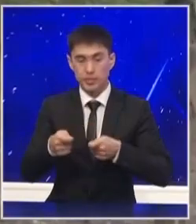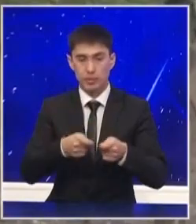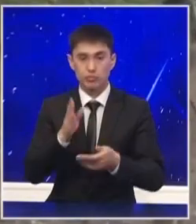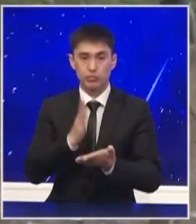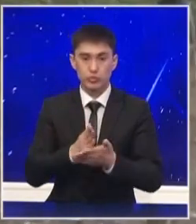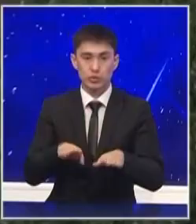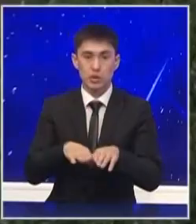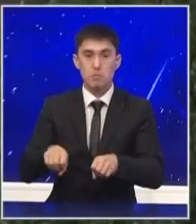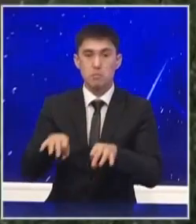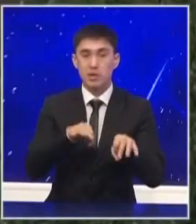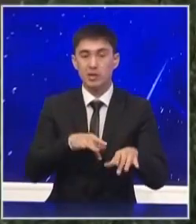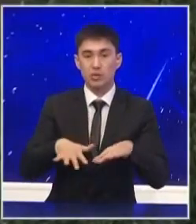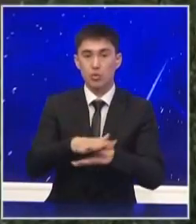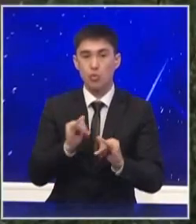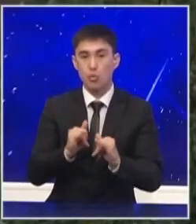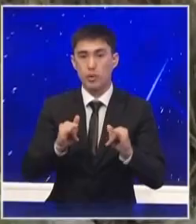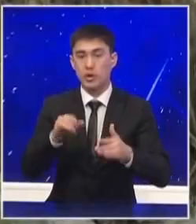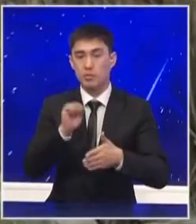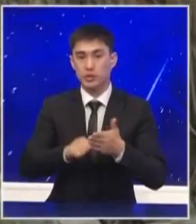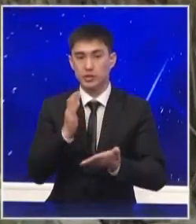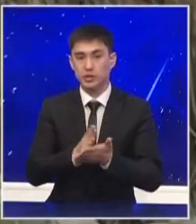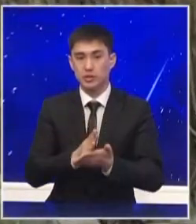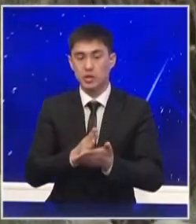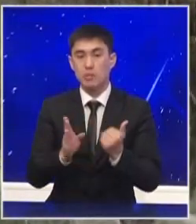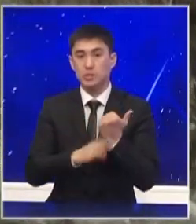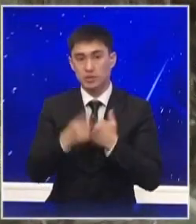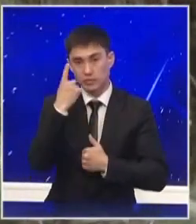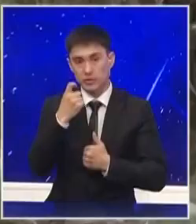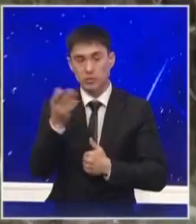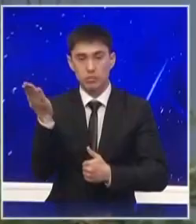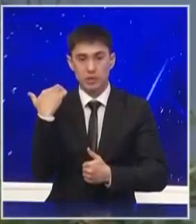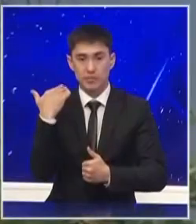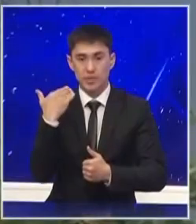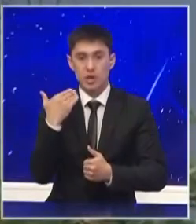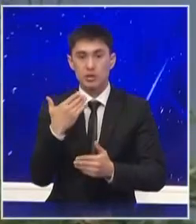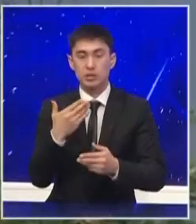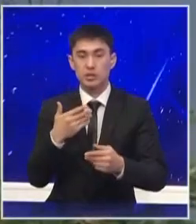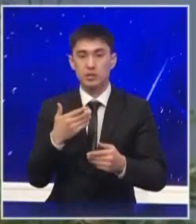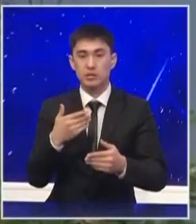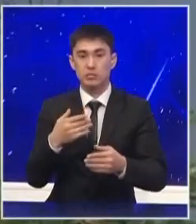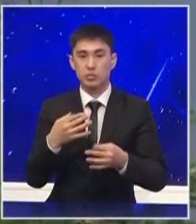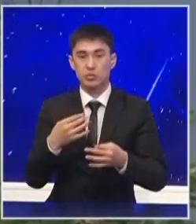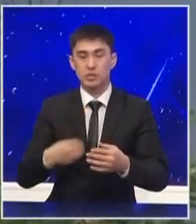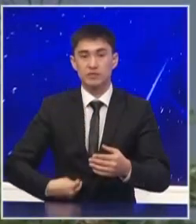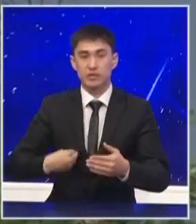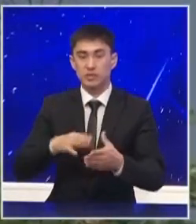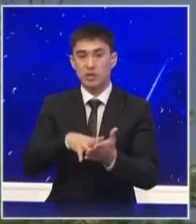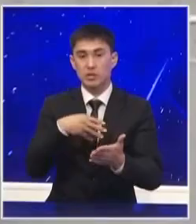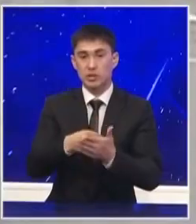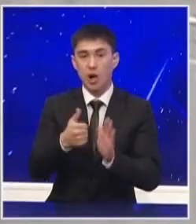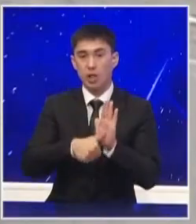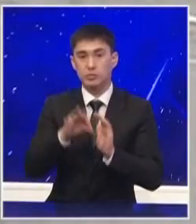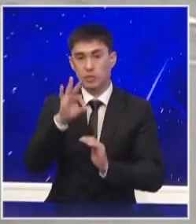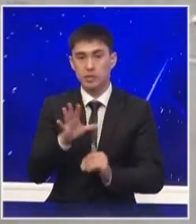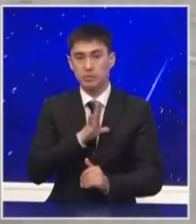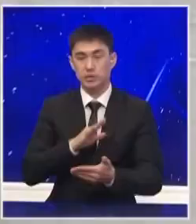ағылған мигранттардың қайта көбеюі себеп. Соңғы деректерге қарағанда былтыр кәрі құрлықта босқын мәртебесін алуға өтініш берушілер қарасы 60%